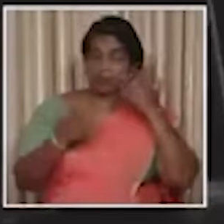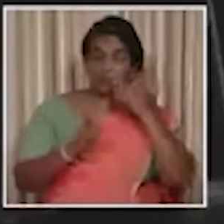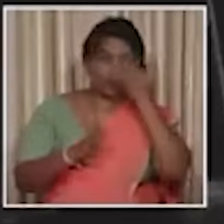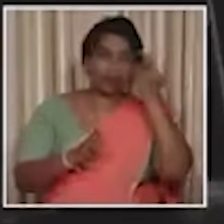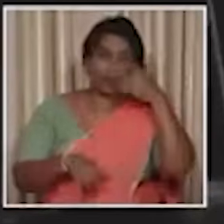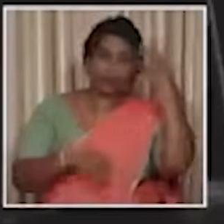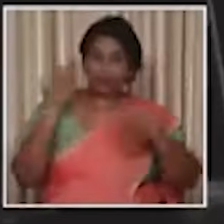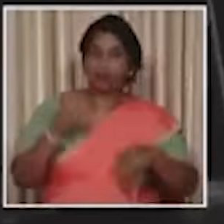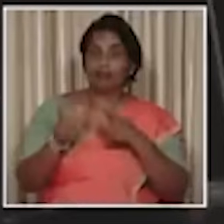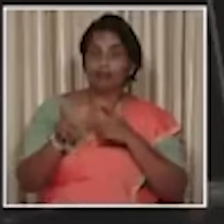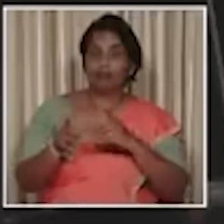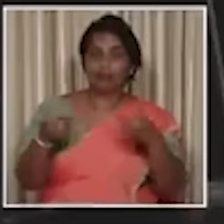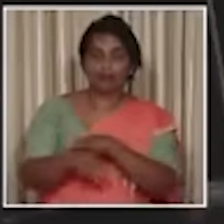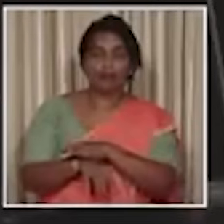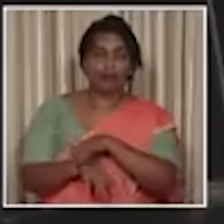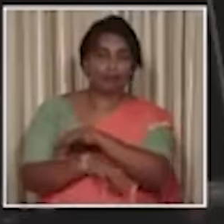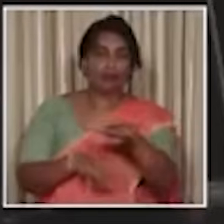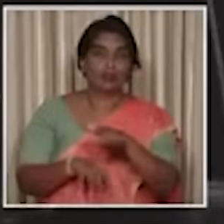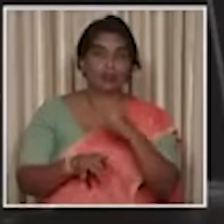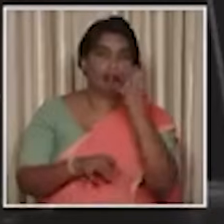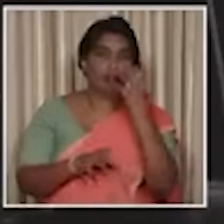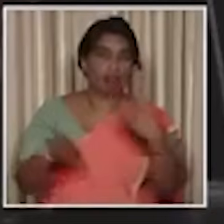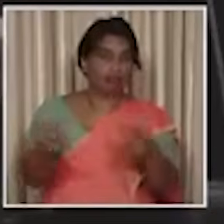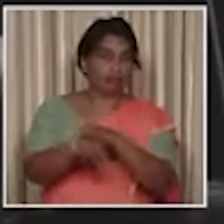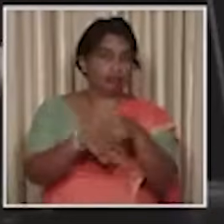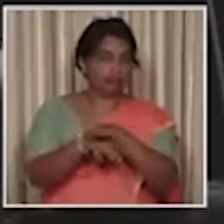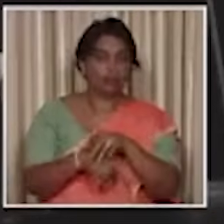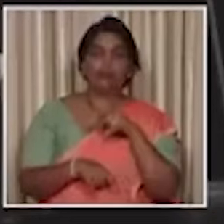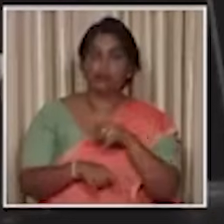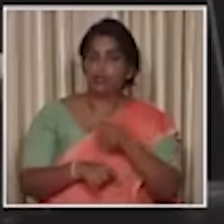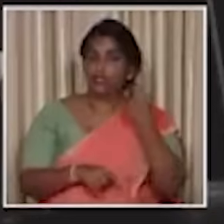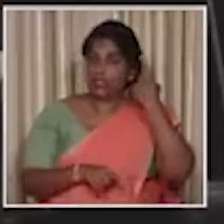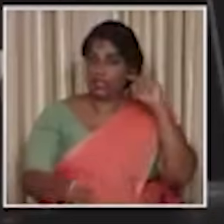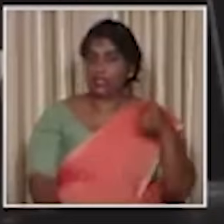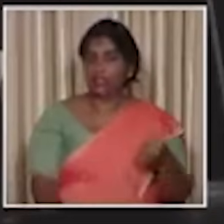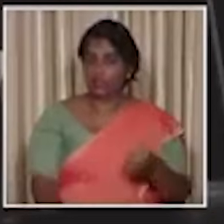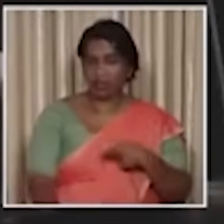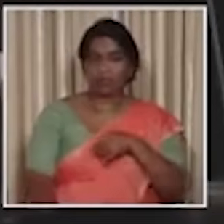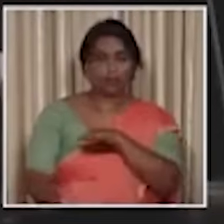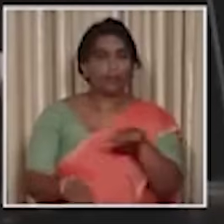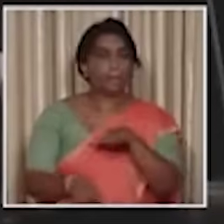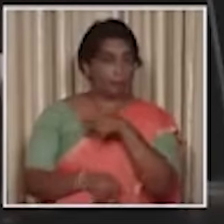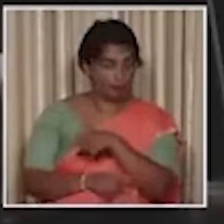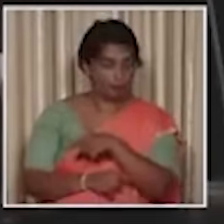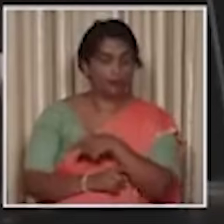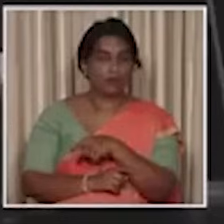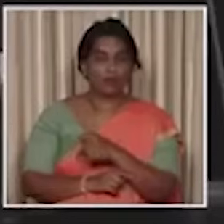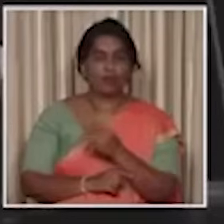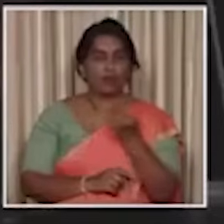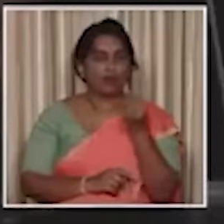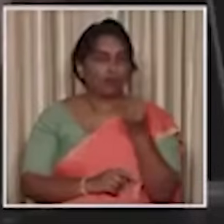அந்த தூவிகள் அனைத்தும் இடித்து அகற்றப்பட்டிருக்கிறது. நேற்றைய தினம் விளக்கேற்றுவதற்காக இருந்த ஒரு சிறிய தூவி கூட